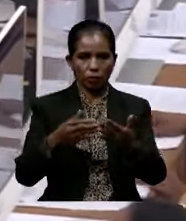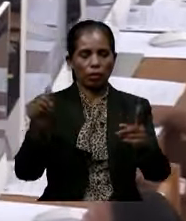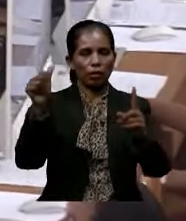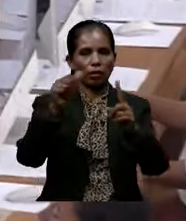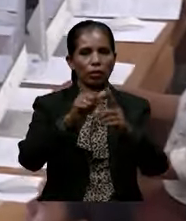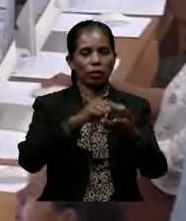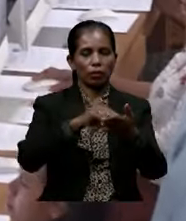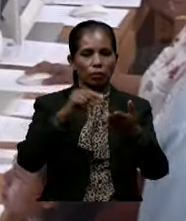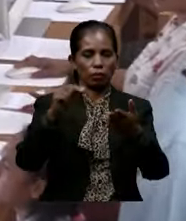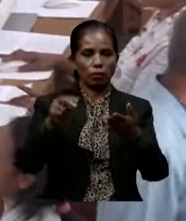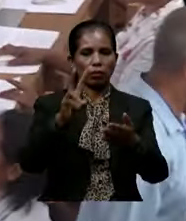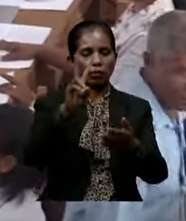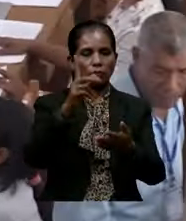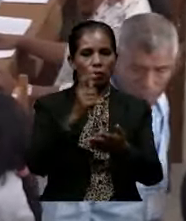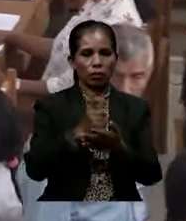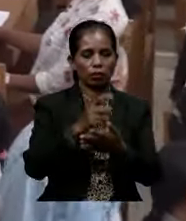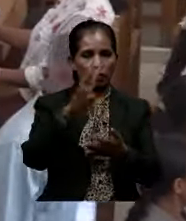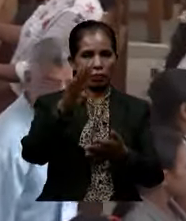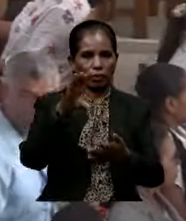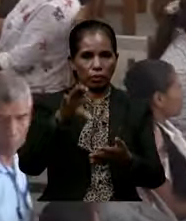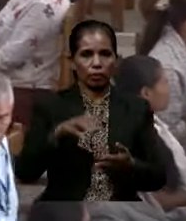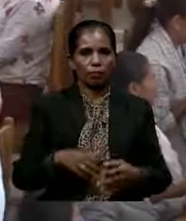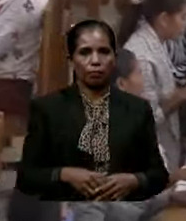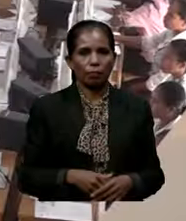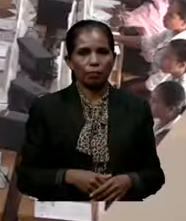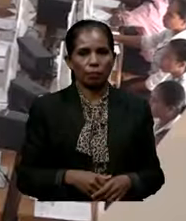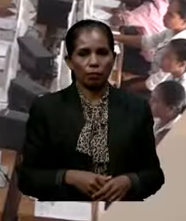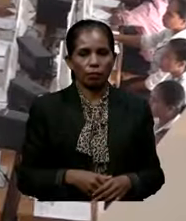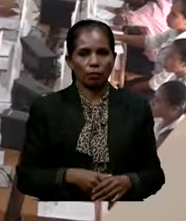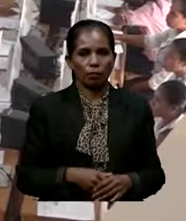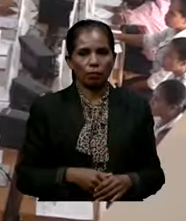numero tarjetu Rihun 2 atu saat Maritu da Costa Santina de Jesus Ziemen.